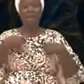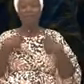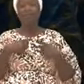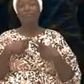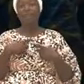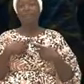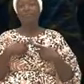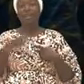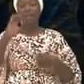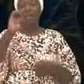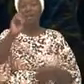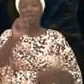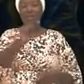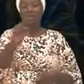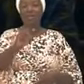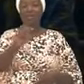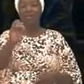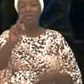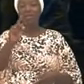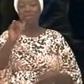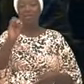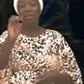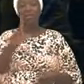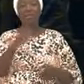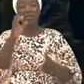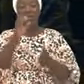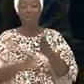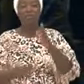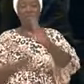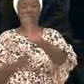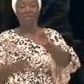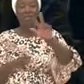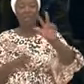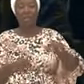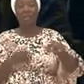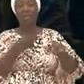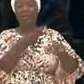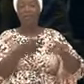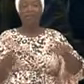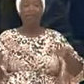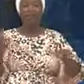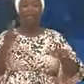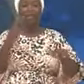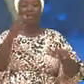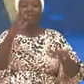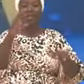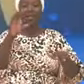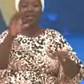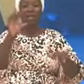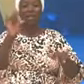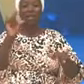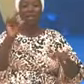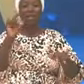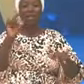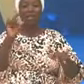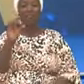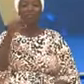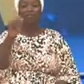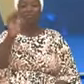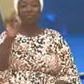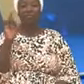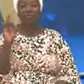ezequel 33 15 et 2 et 4 ans